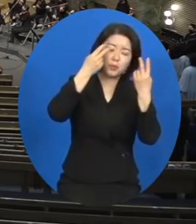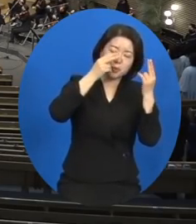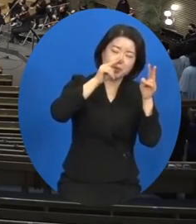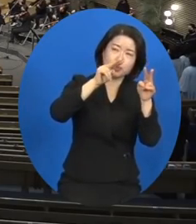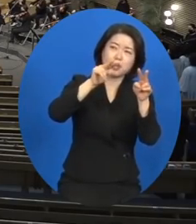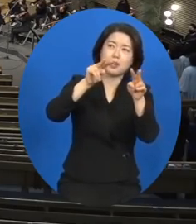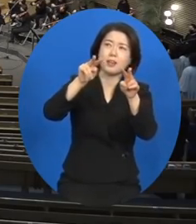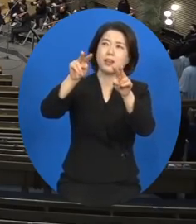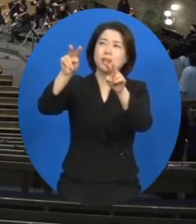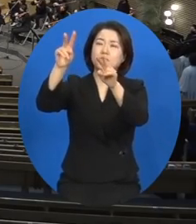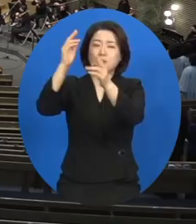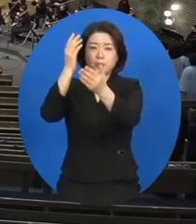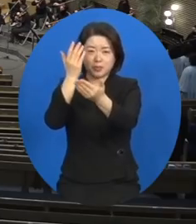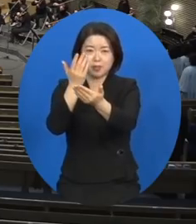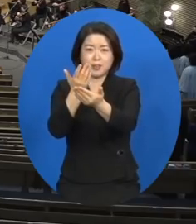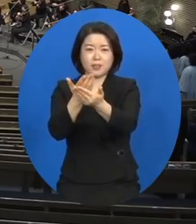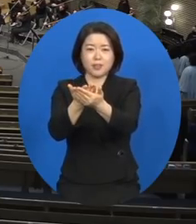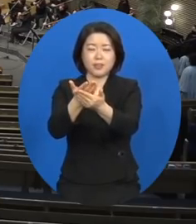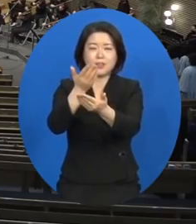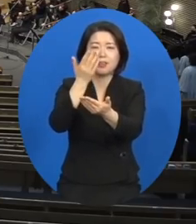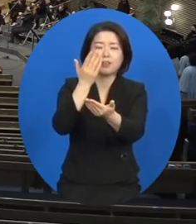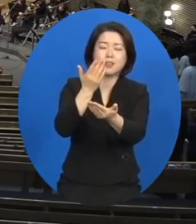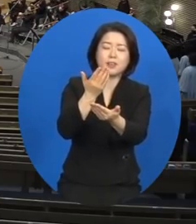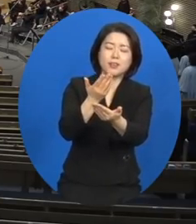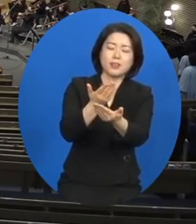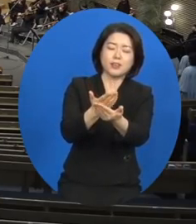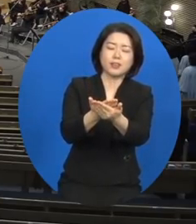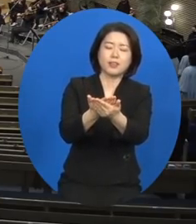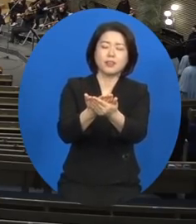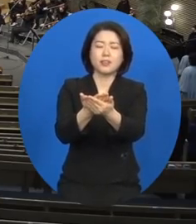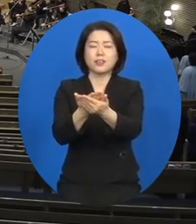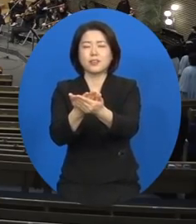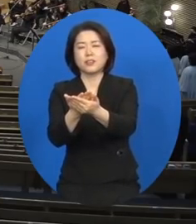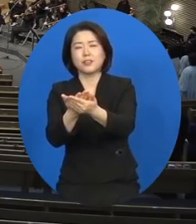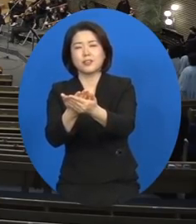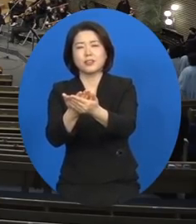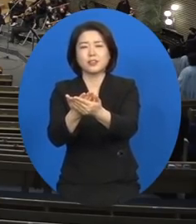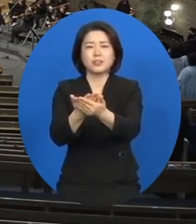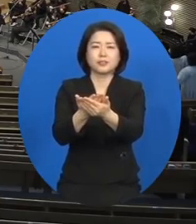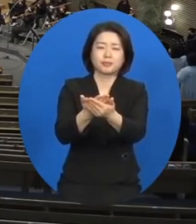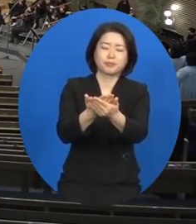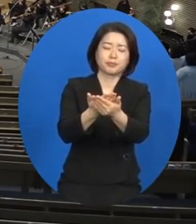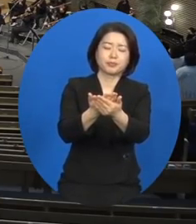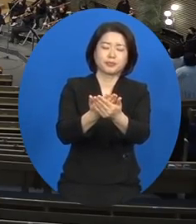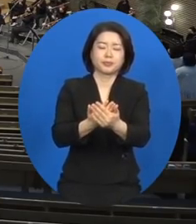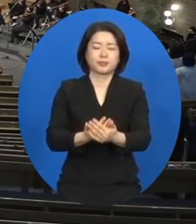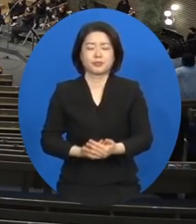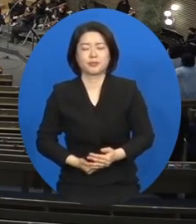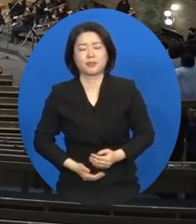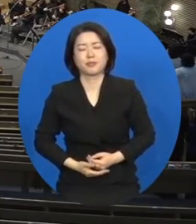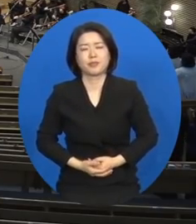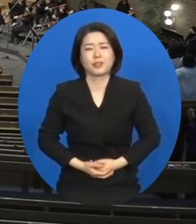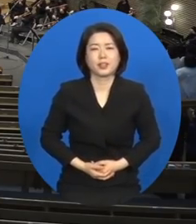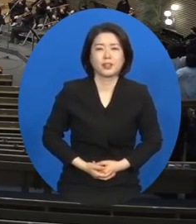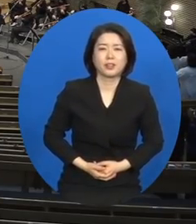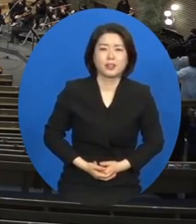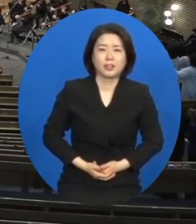주를 보게 하소서. 우리 두 손 들고 내 영혼이